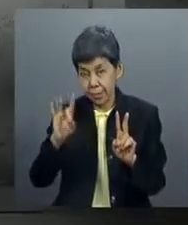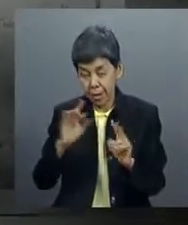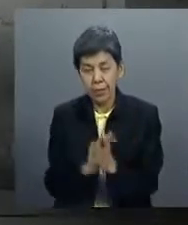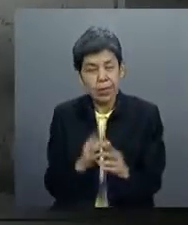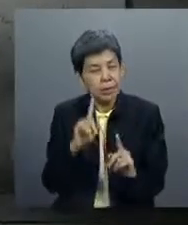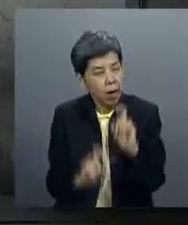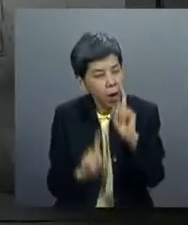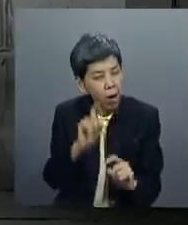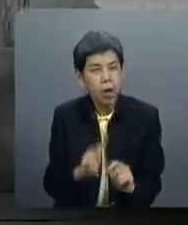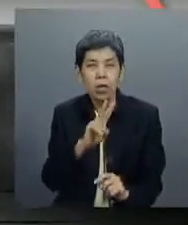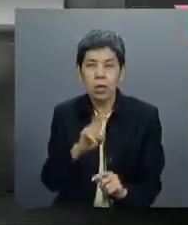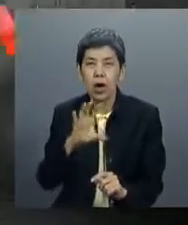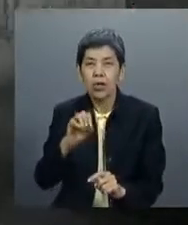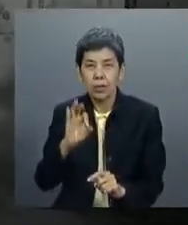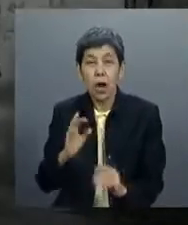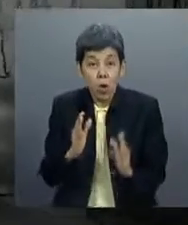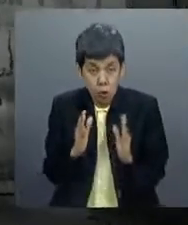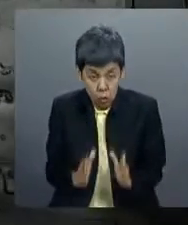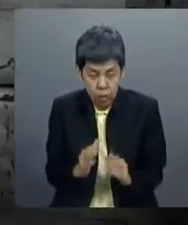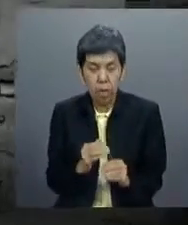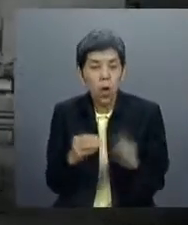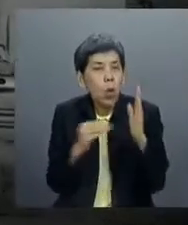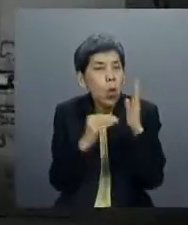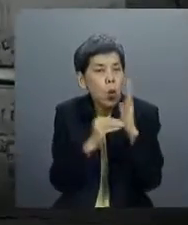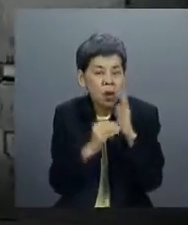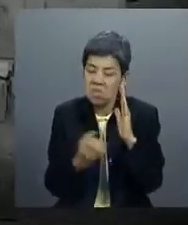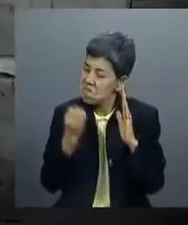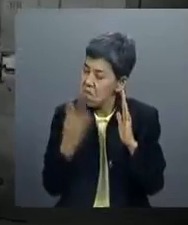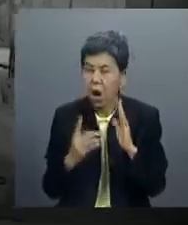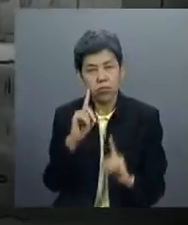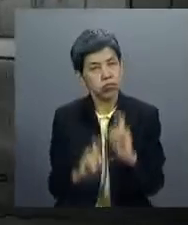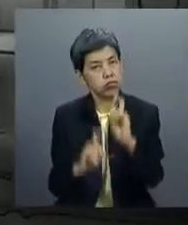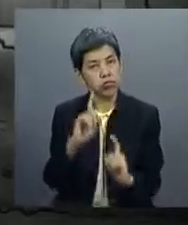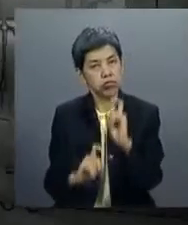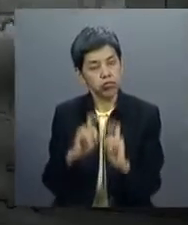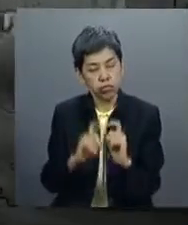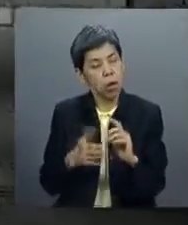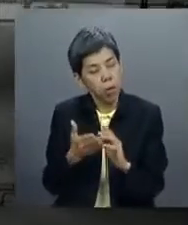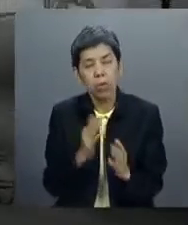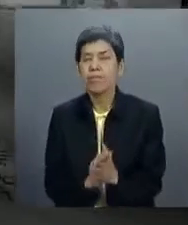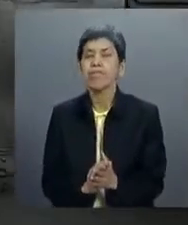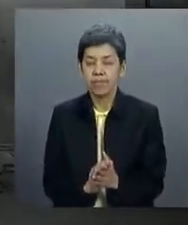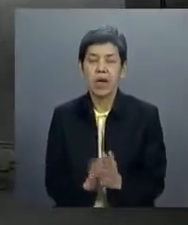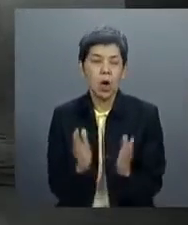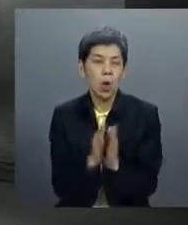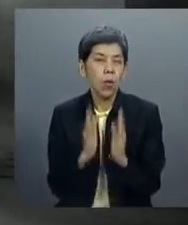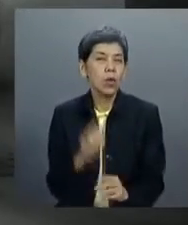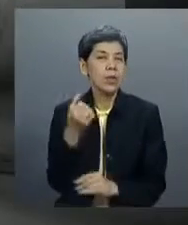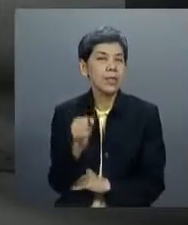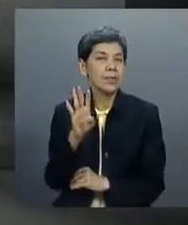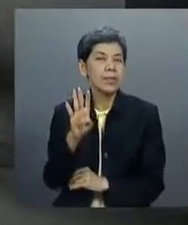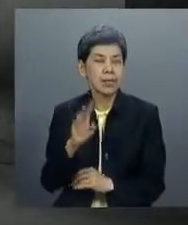เสียชีวิต259คนและกรุงเทพมหานครมีผู้เสียชีวิตจากอุบัติเหตุสูงสุดรวม14ค